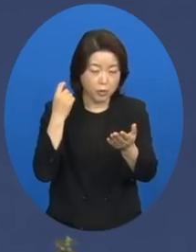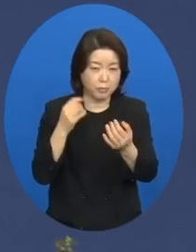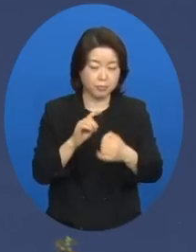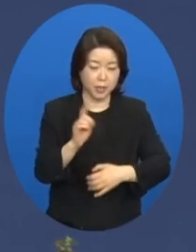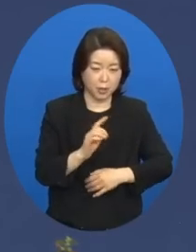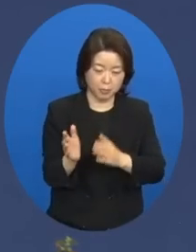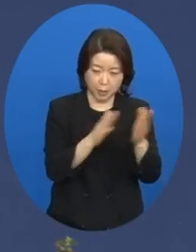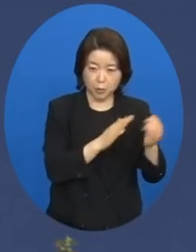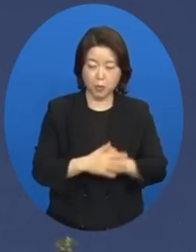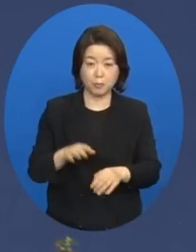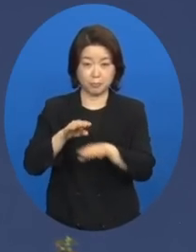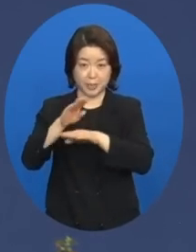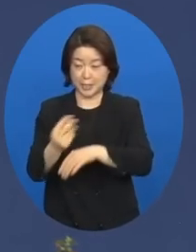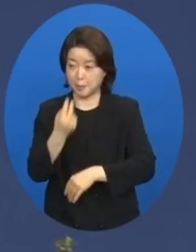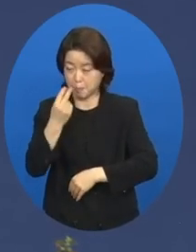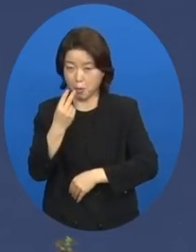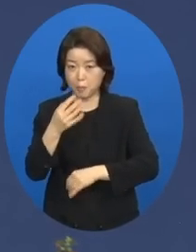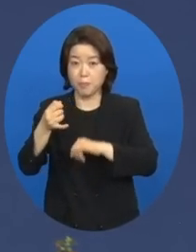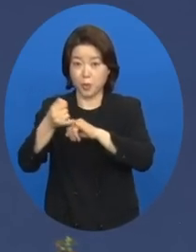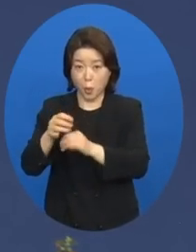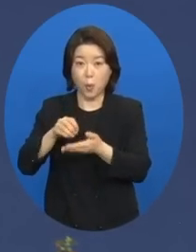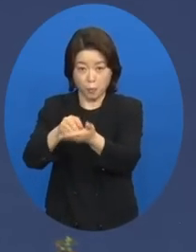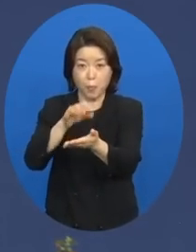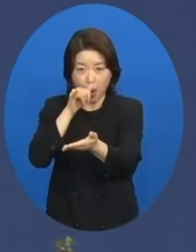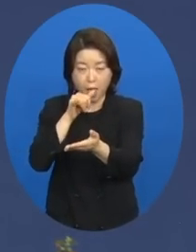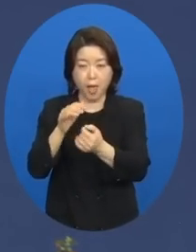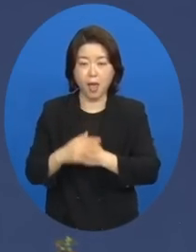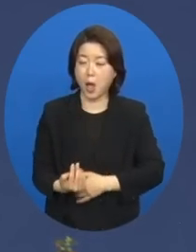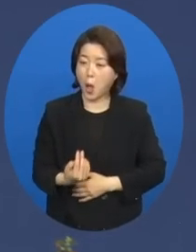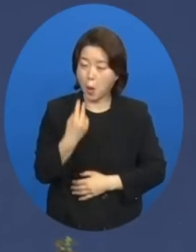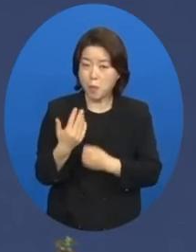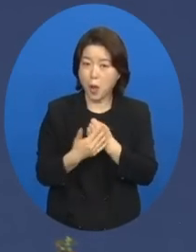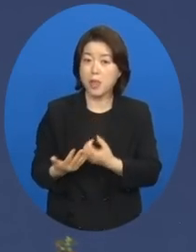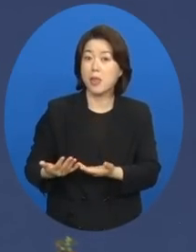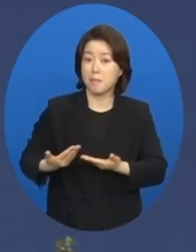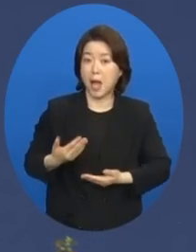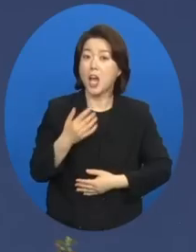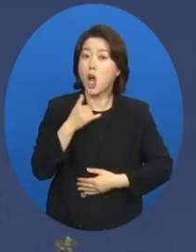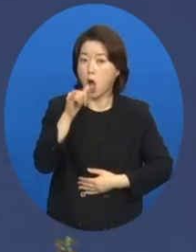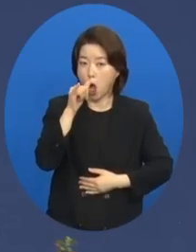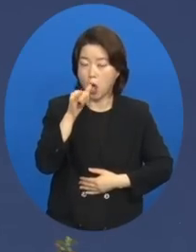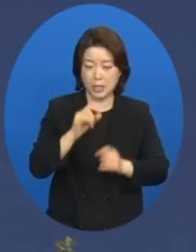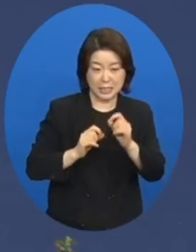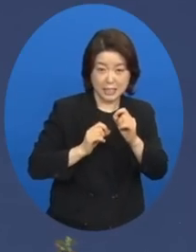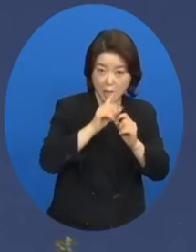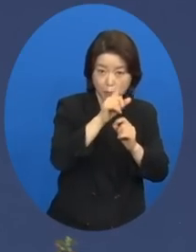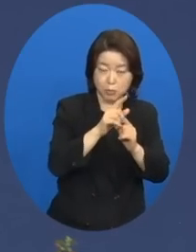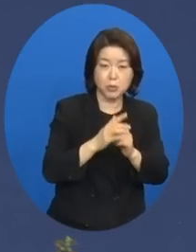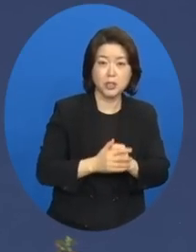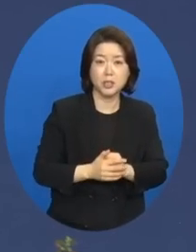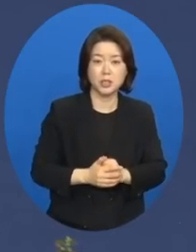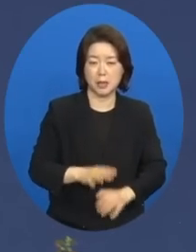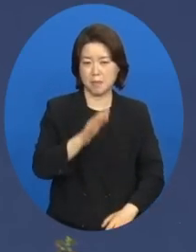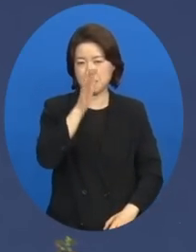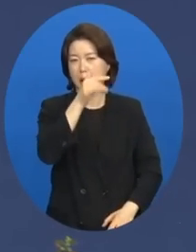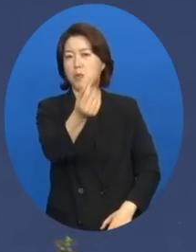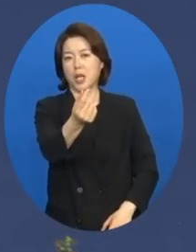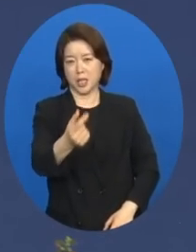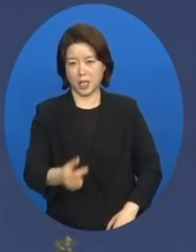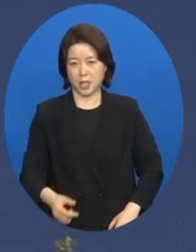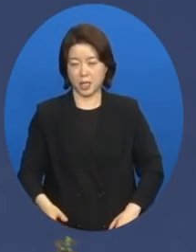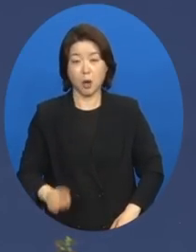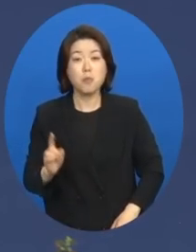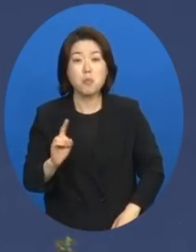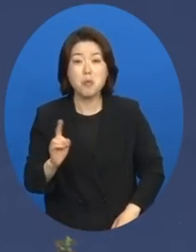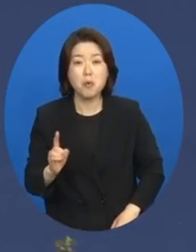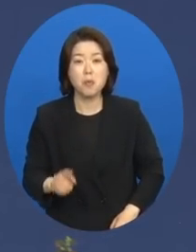사면 의무적으로 보험을 들잖아요. 보험의 혜택을 받은 사람도 있지만 대부분이요 바보들이에요.